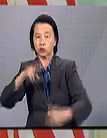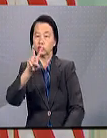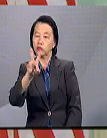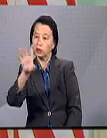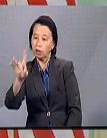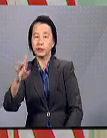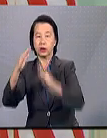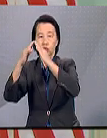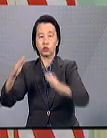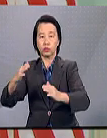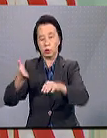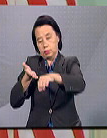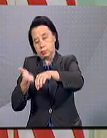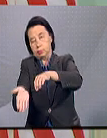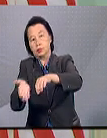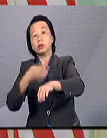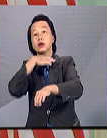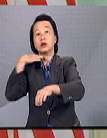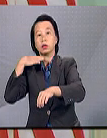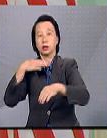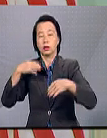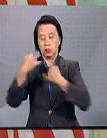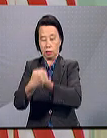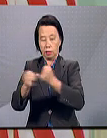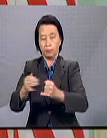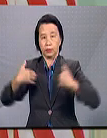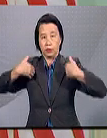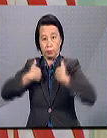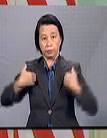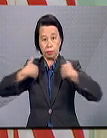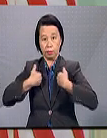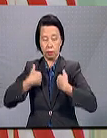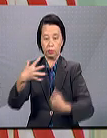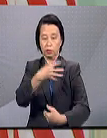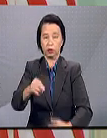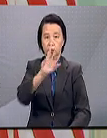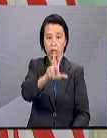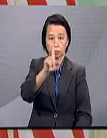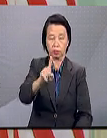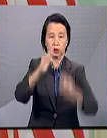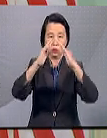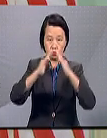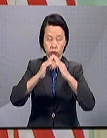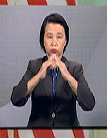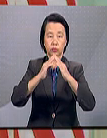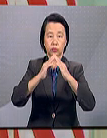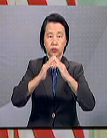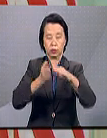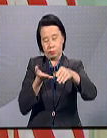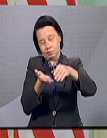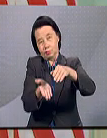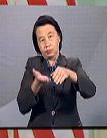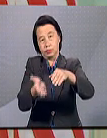sembelihan Jabatan Perkhidmatan Veterina serta 31 buah rumah